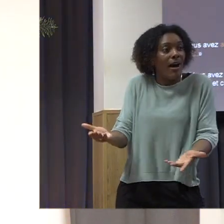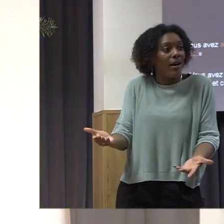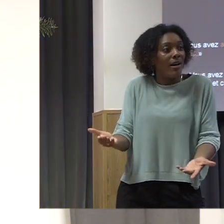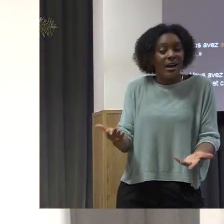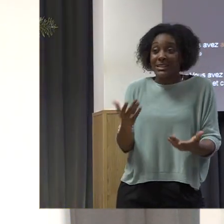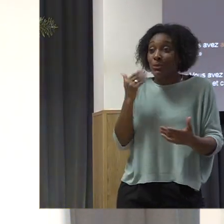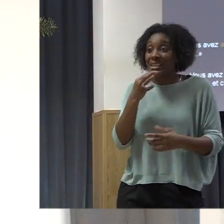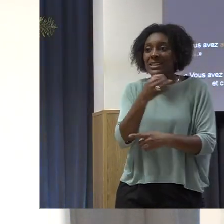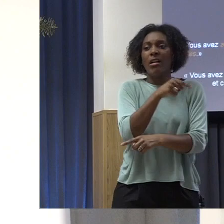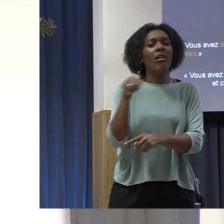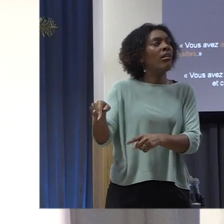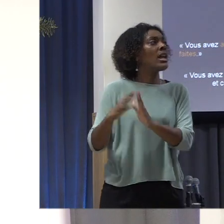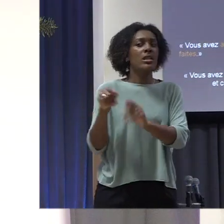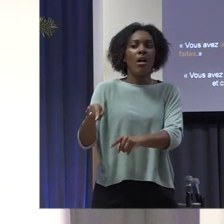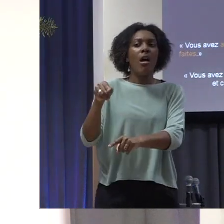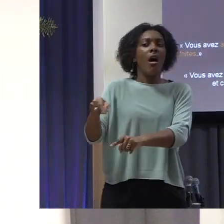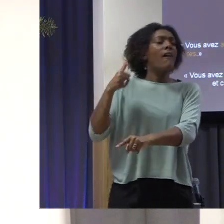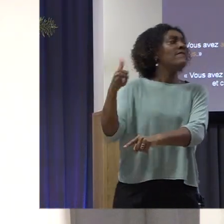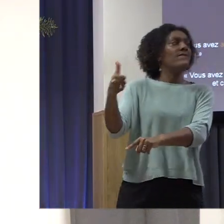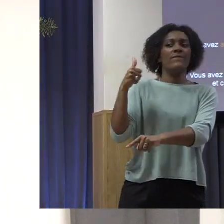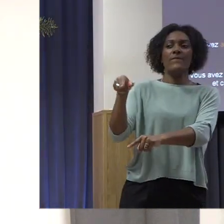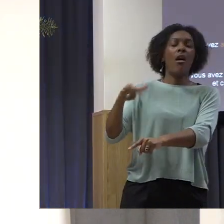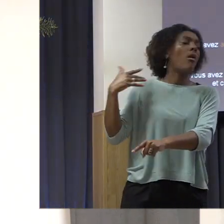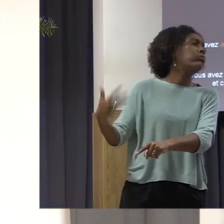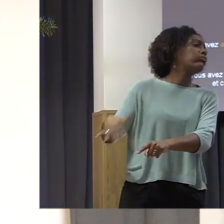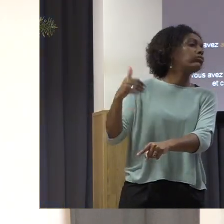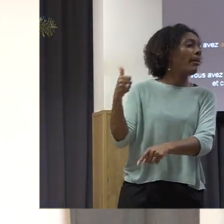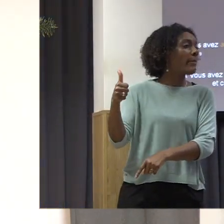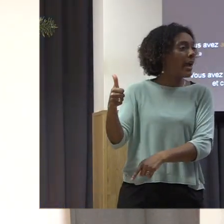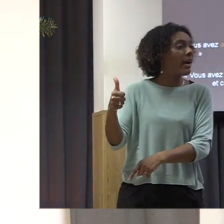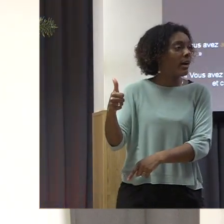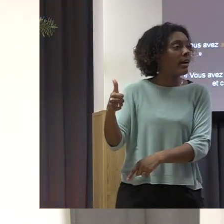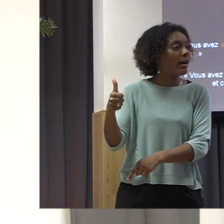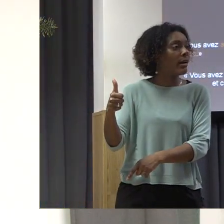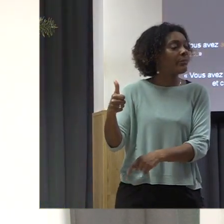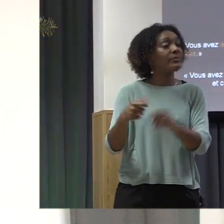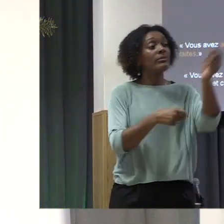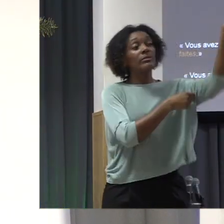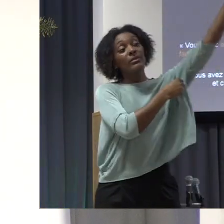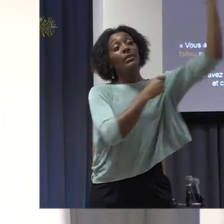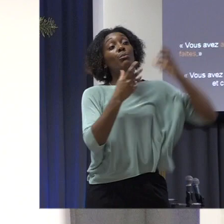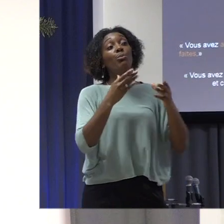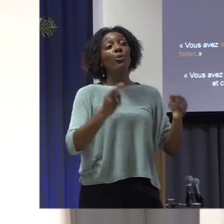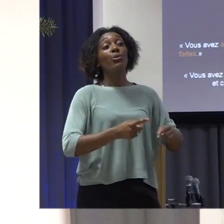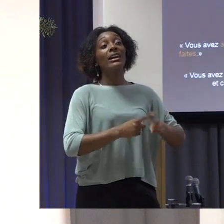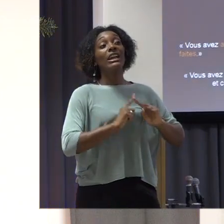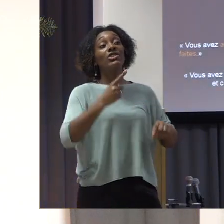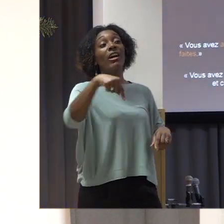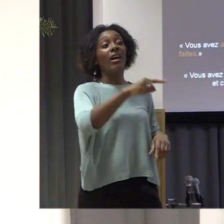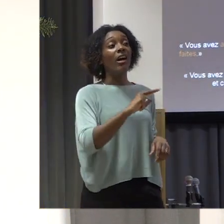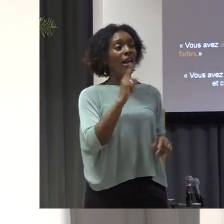vanter, rappeler l'œuvre de leur foi. Vous savez, bien des chrétiens ont la foi. On a la